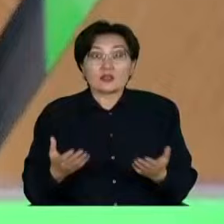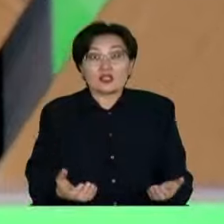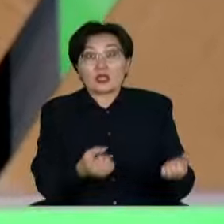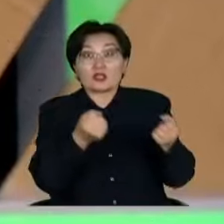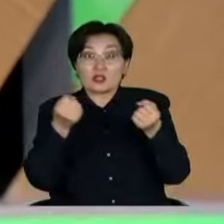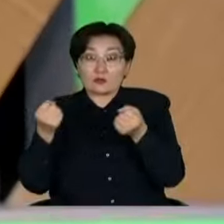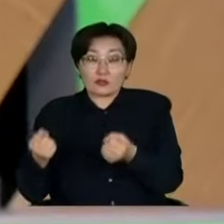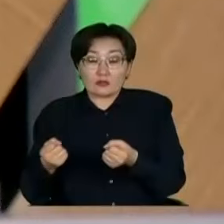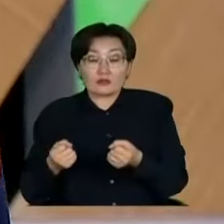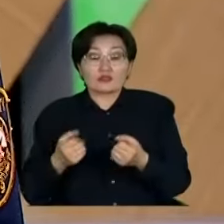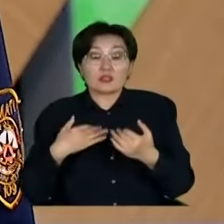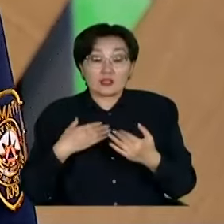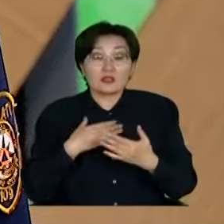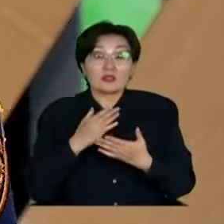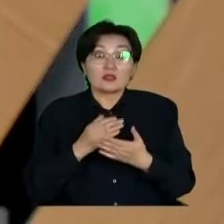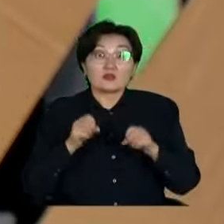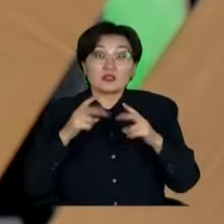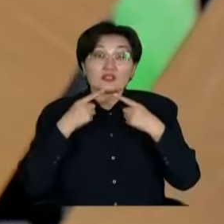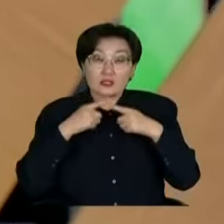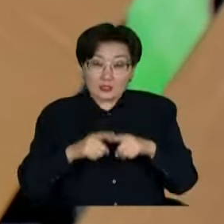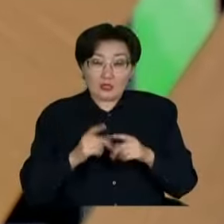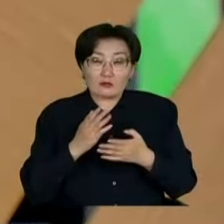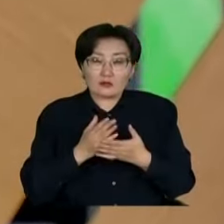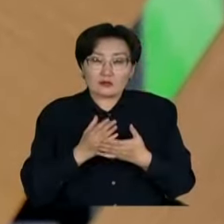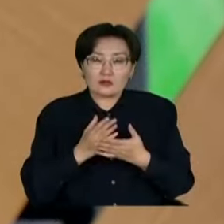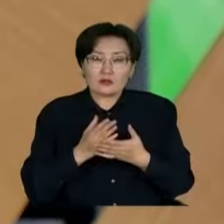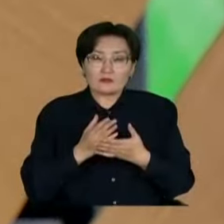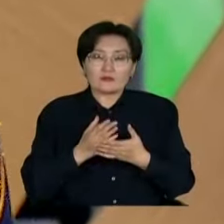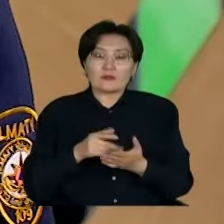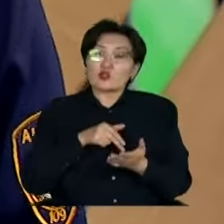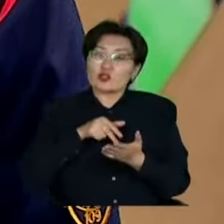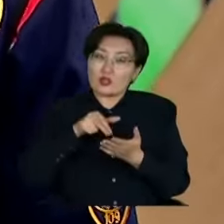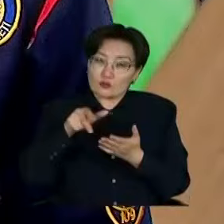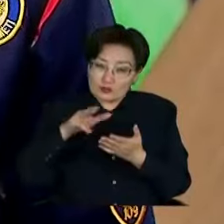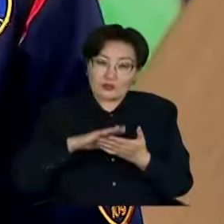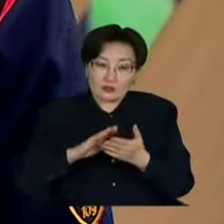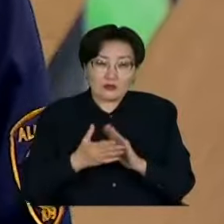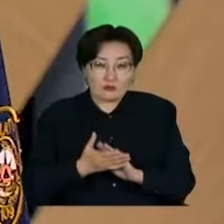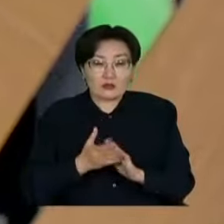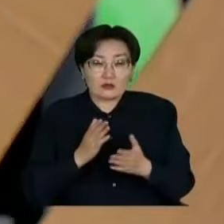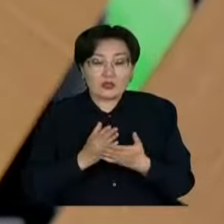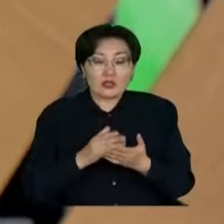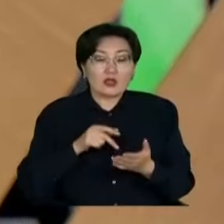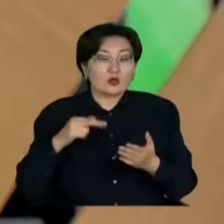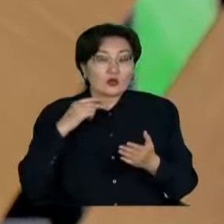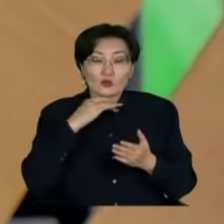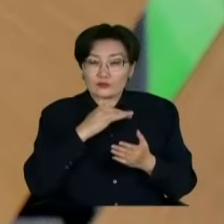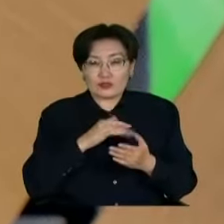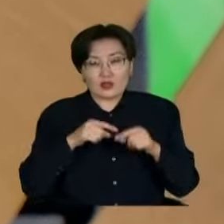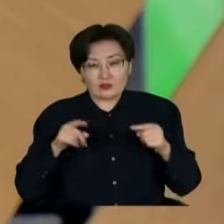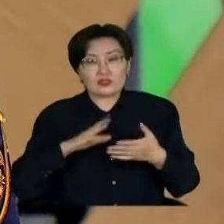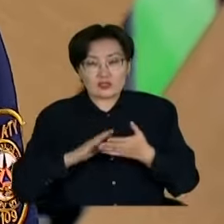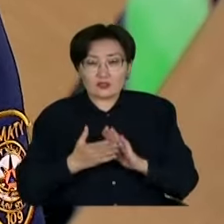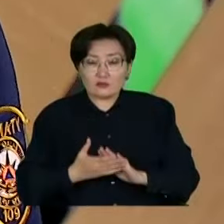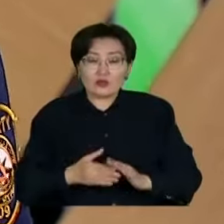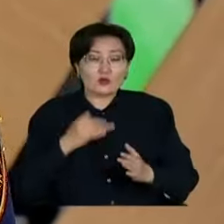жағдай болса, бізде техникалар бар, жалпы бар деп айт. Иә. Жаяу баратын жағдай да бар. Жаяу барлық көп жағдайда жаяу. Әртүрлі жағдай болады.